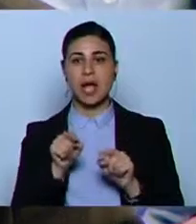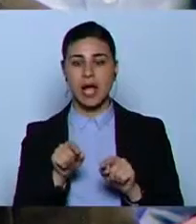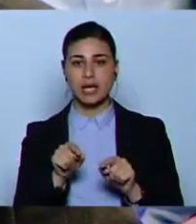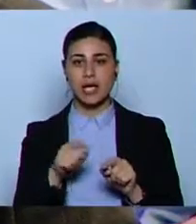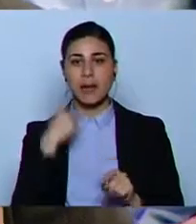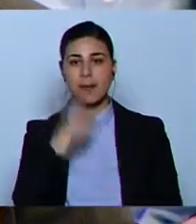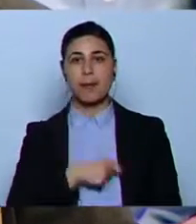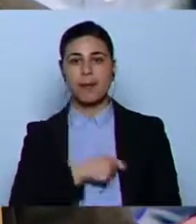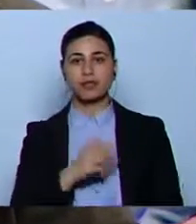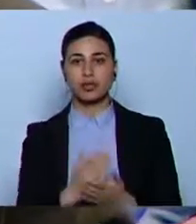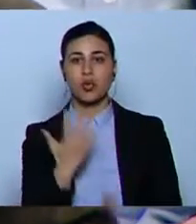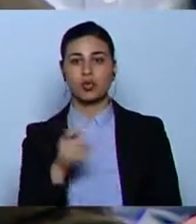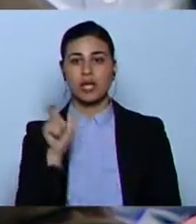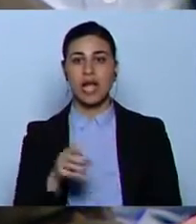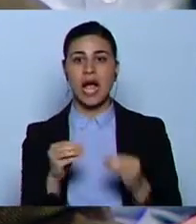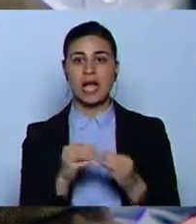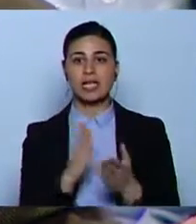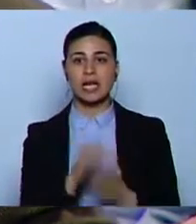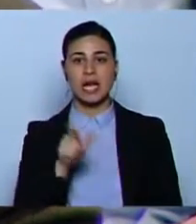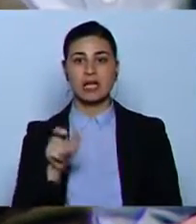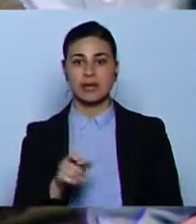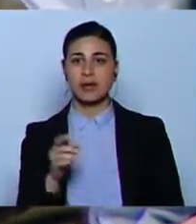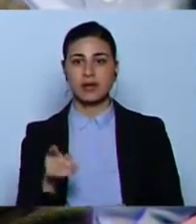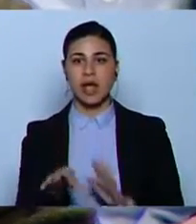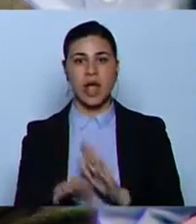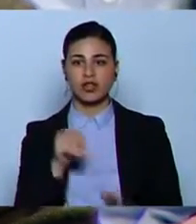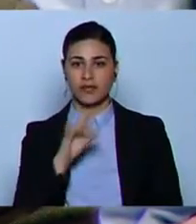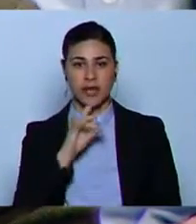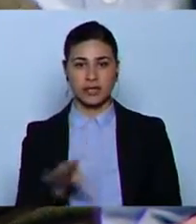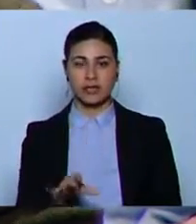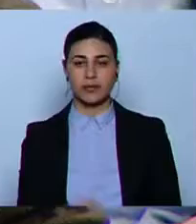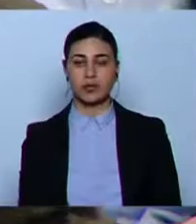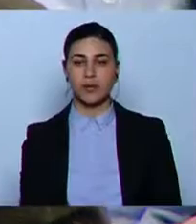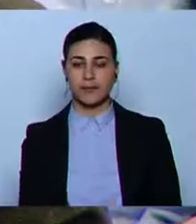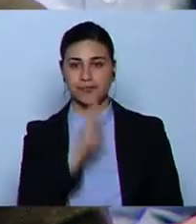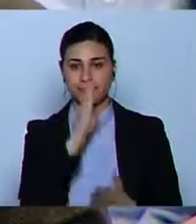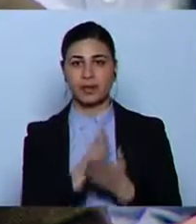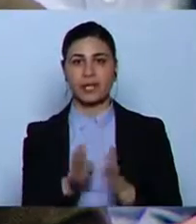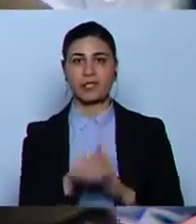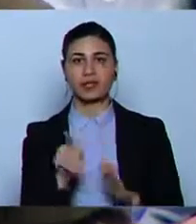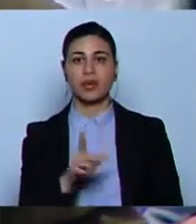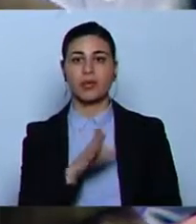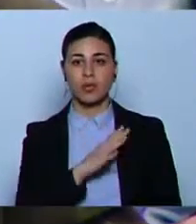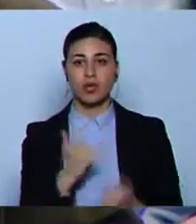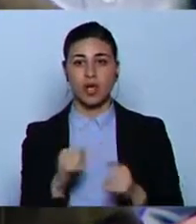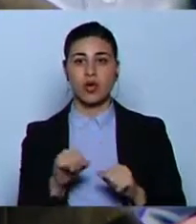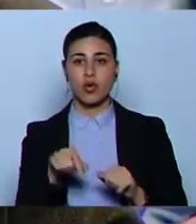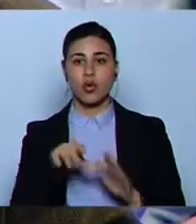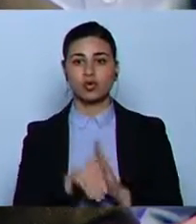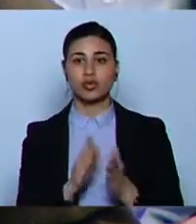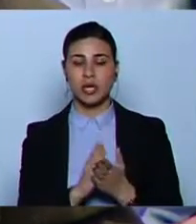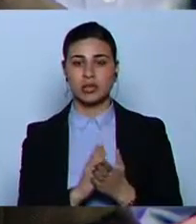ადამიანიდან მაჟორიტარი არის 5 ადამიანი. 10 არის ისეთი, რომელსაც ალბათ არავინ არ აერჩევდა. პირდაპირ არჩევნები რომ ყოფილიყო. ენტუში გორს